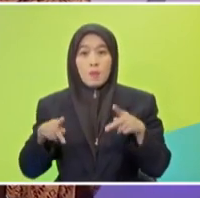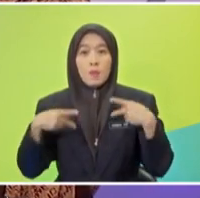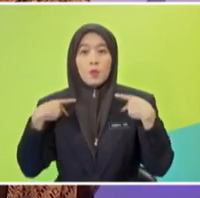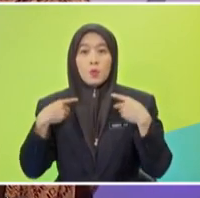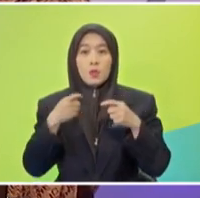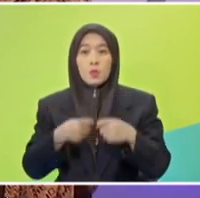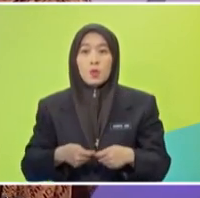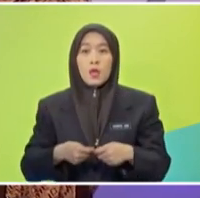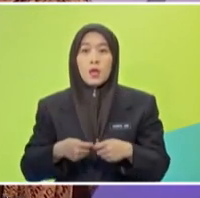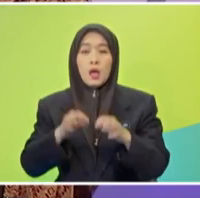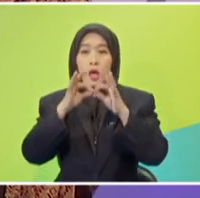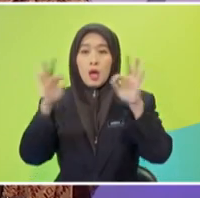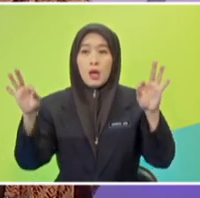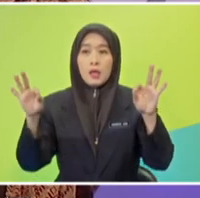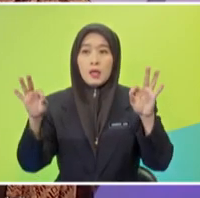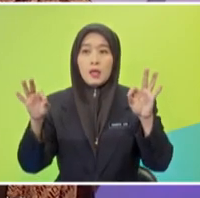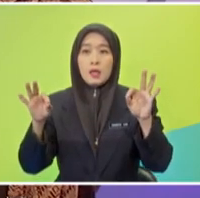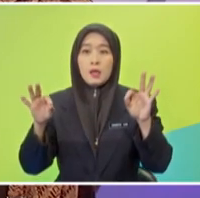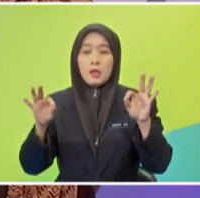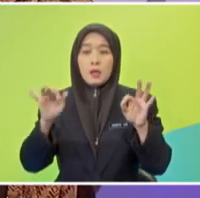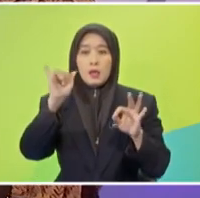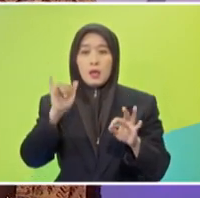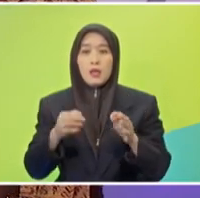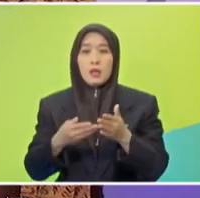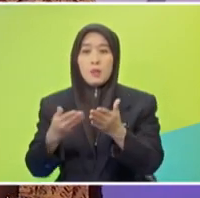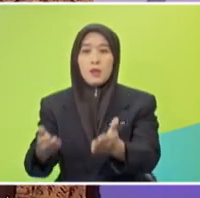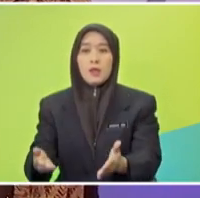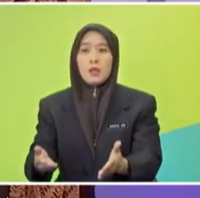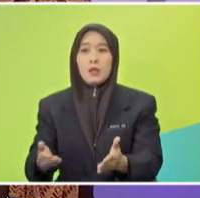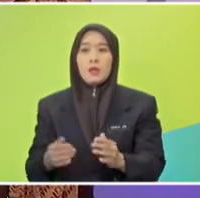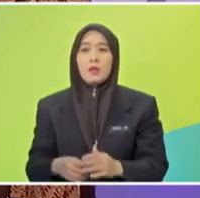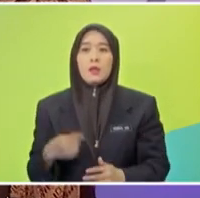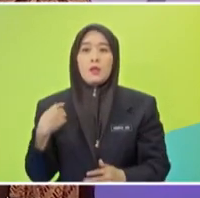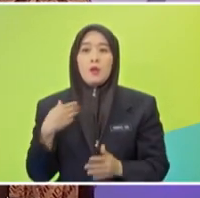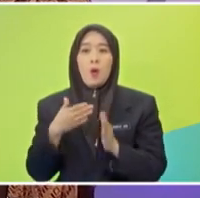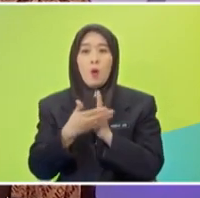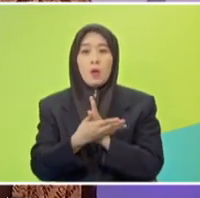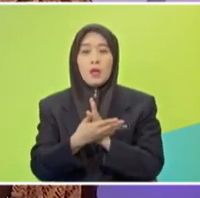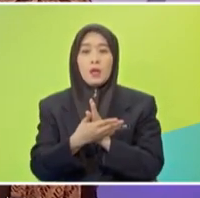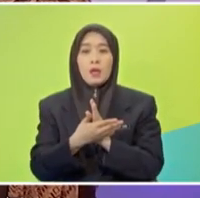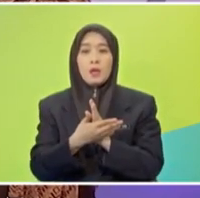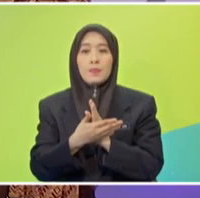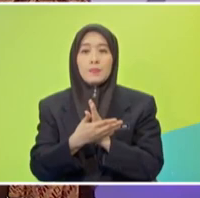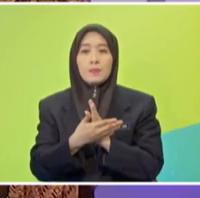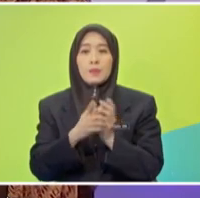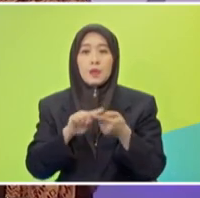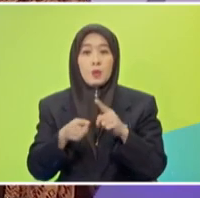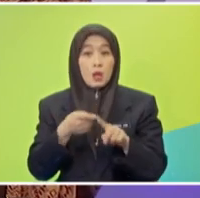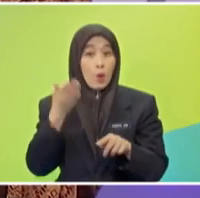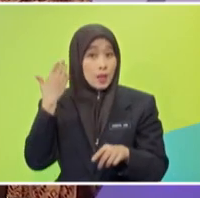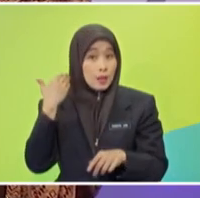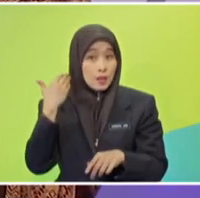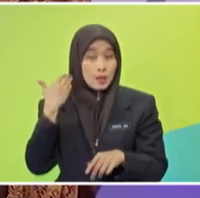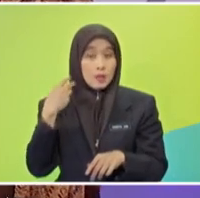ayat yang diberi oleh kawanku Oke kalau betul Cikupa gila tiga